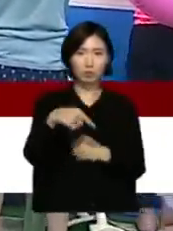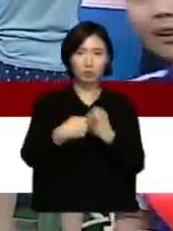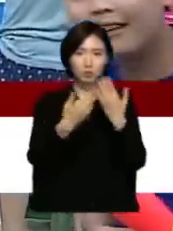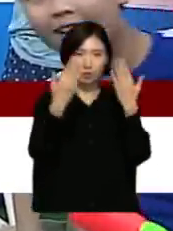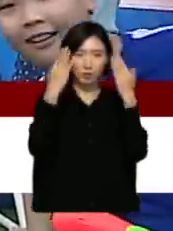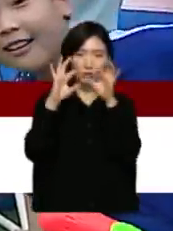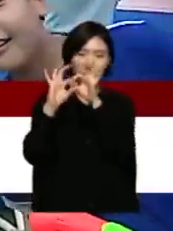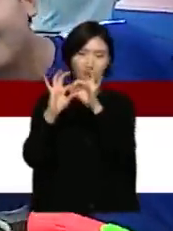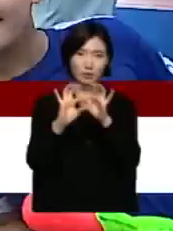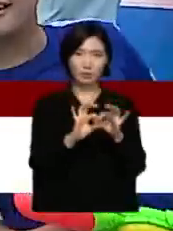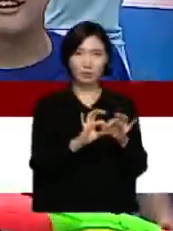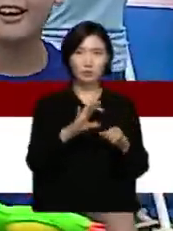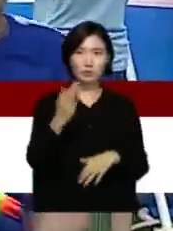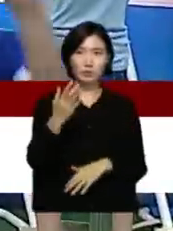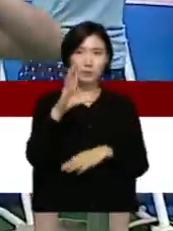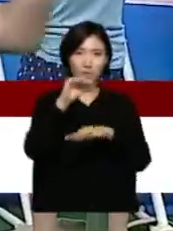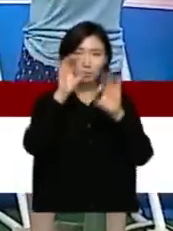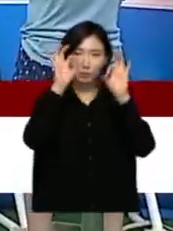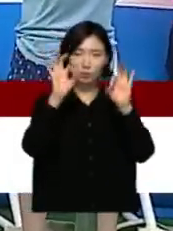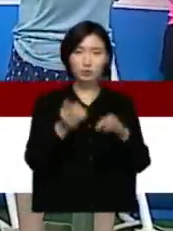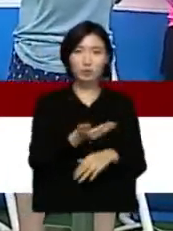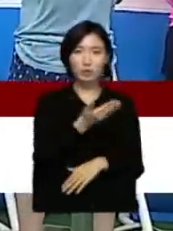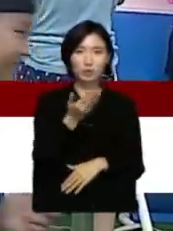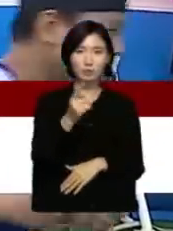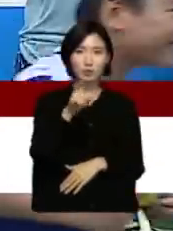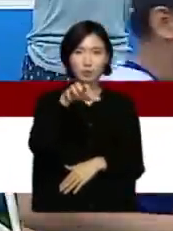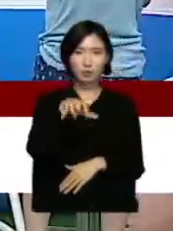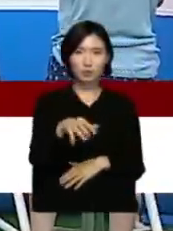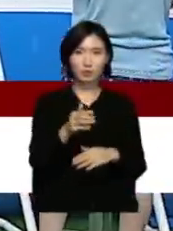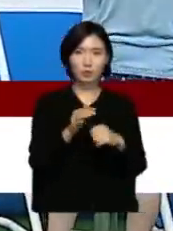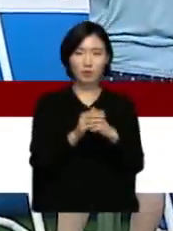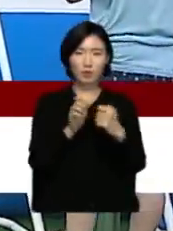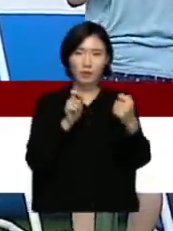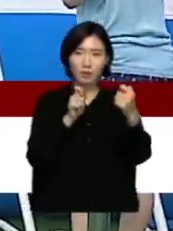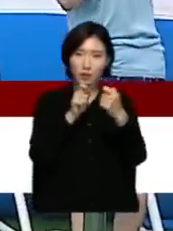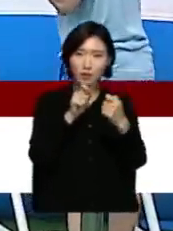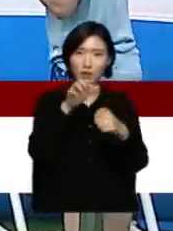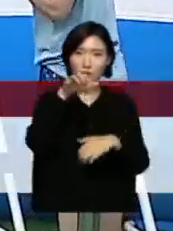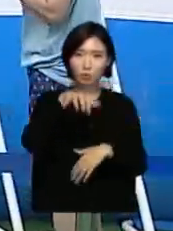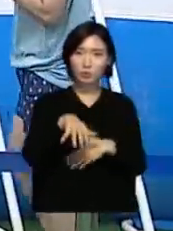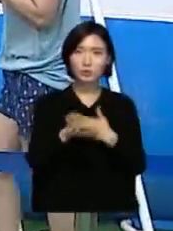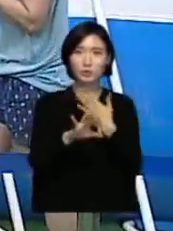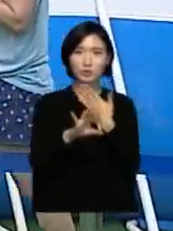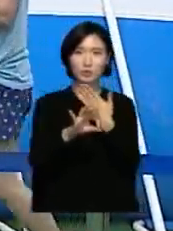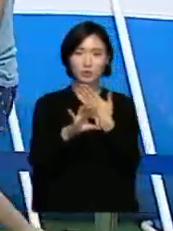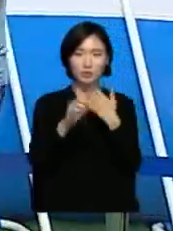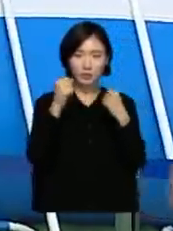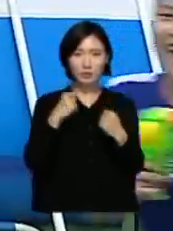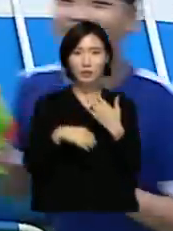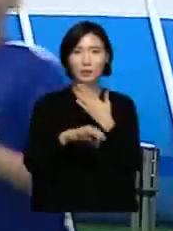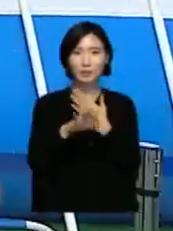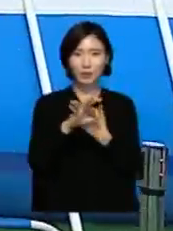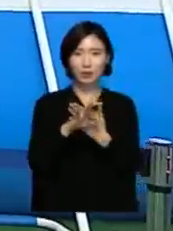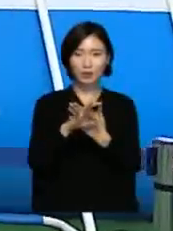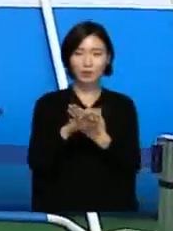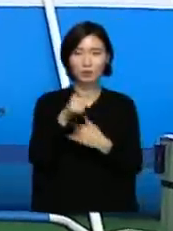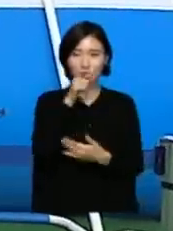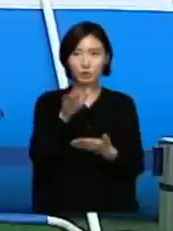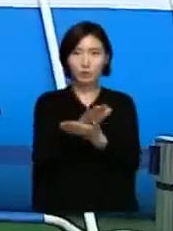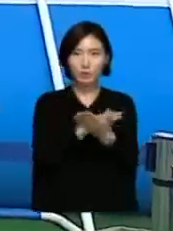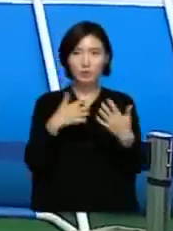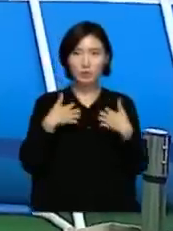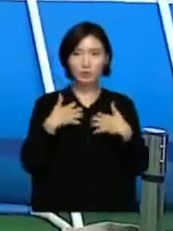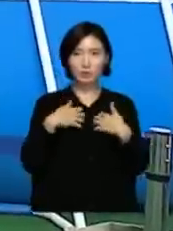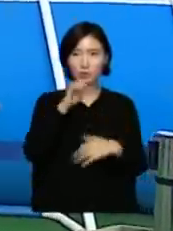계속된다고 합니다. 자, 지금 이 방송 보시는 분들 이곳에서 멀지 않은 곳에 계신 분이라면은 이곳에 오셔가지고 물놀이 즐기는